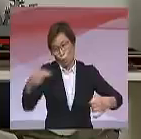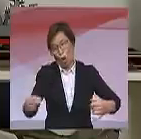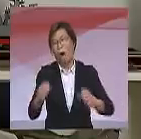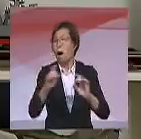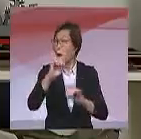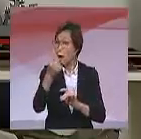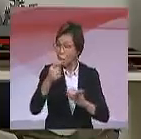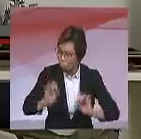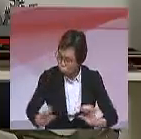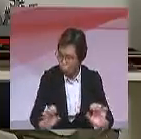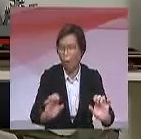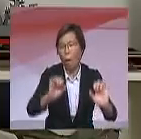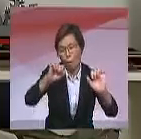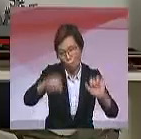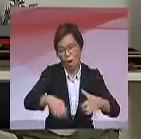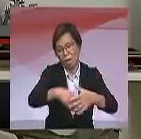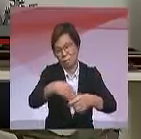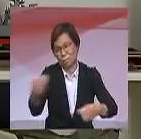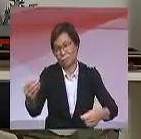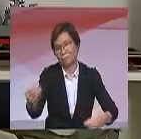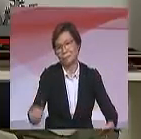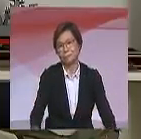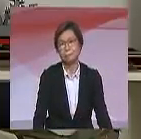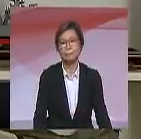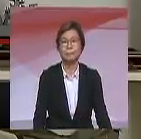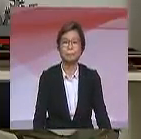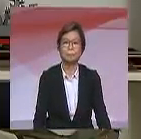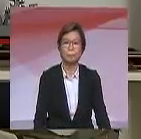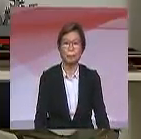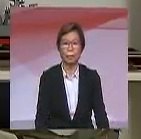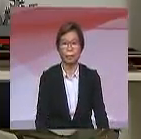kecemasan yang seperti saya sebutkan tadi. Ya.